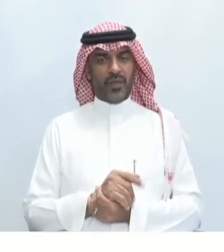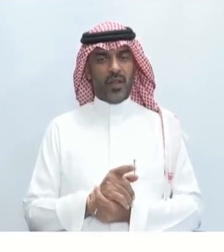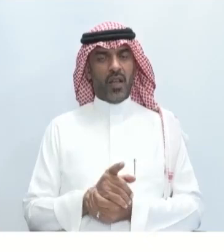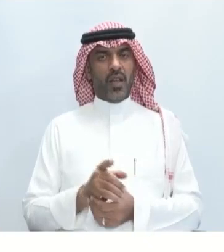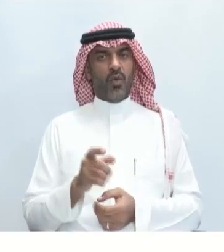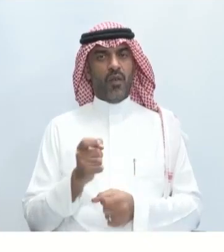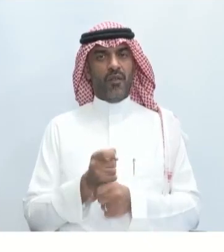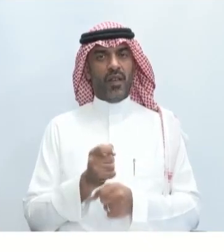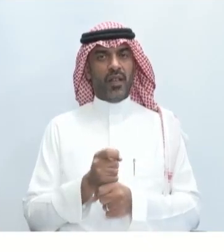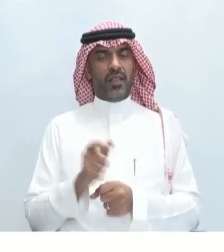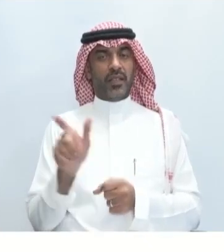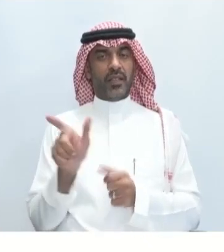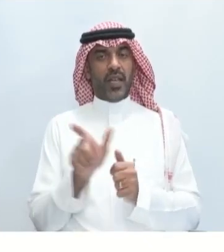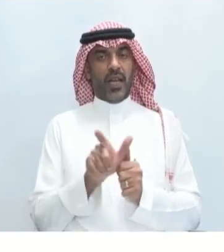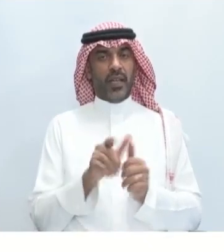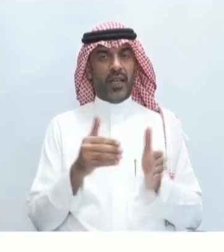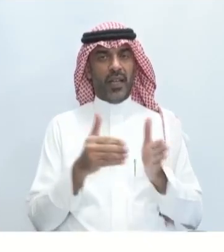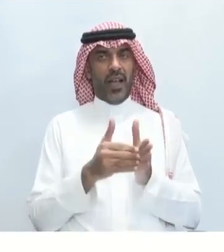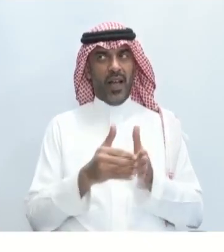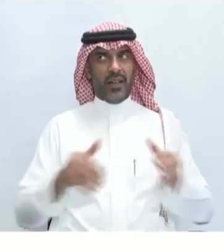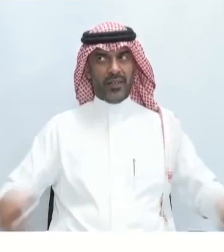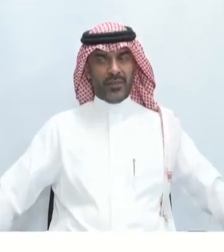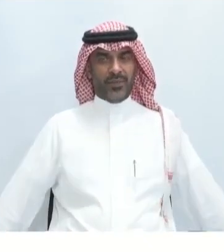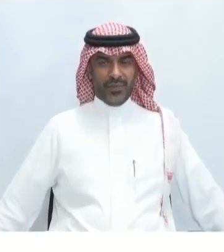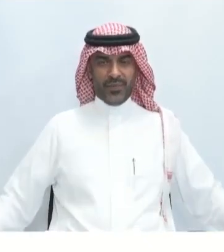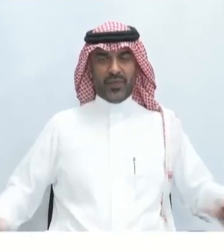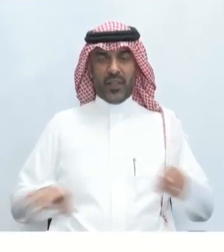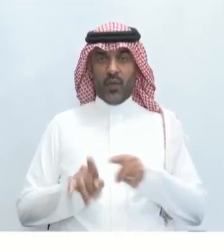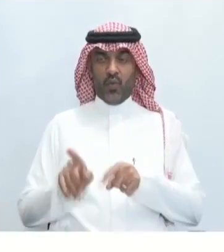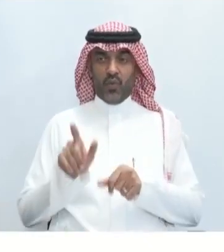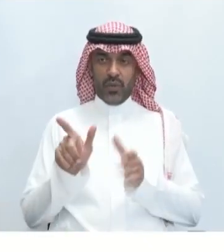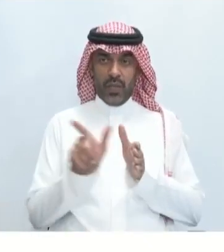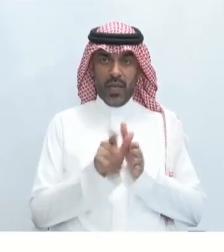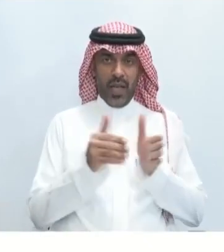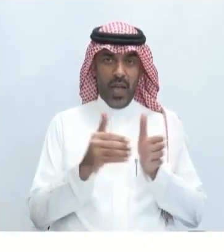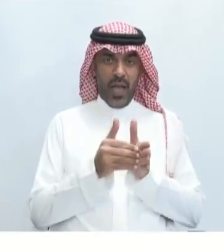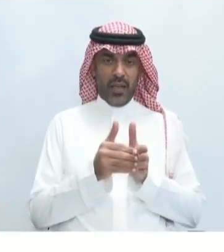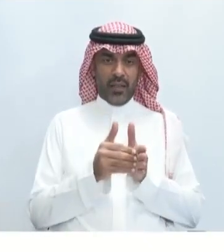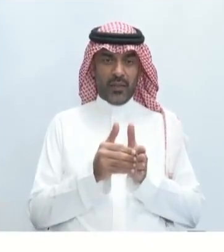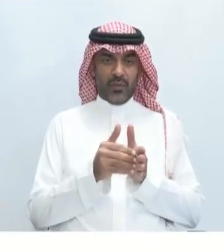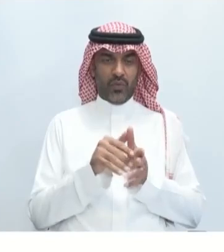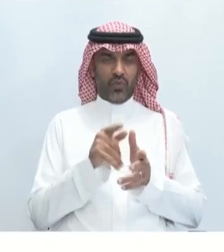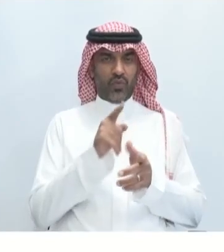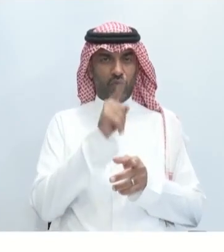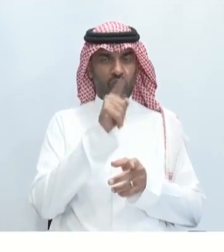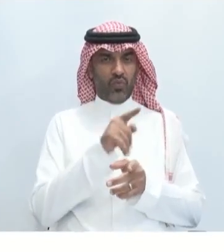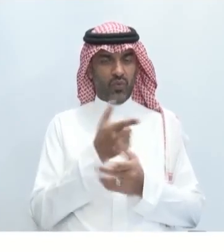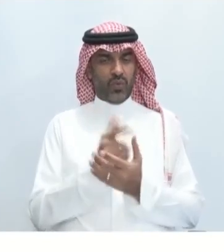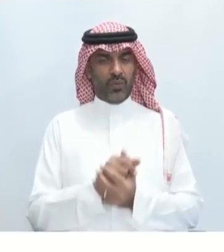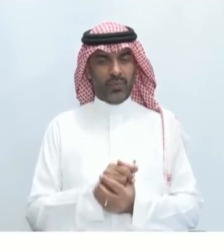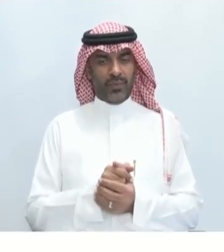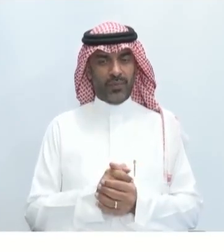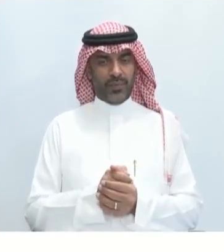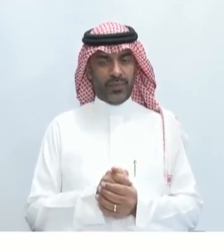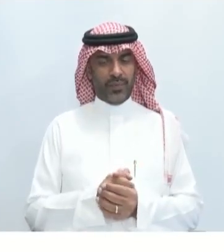هو صحيح الاخر بما انه صحيح الاخر فما حالته الاعرابيه قبل ان نعرف